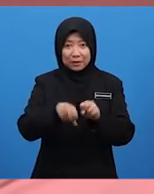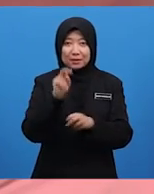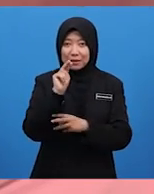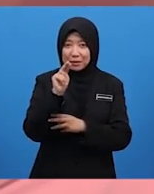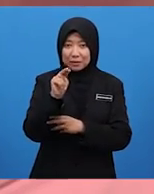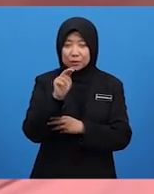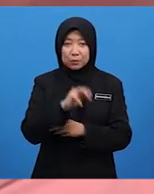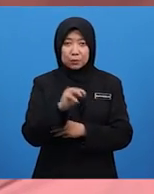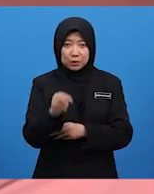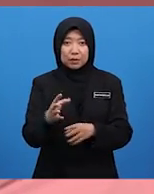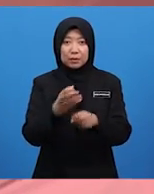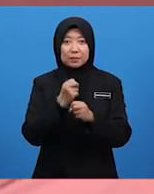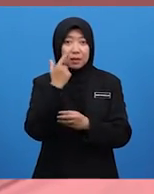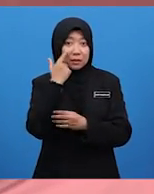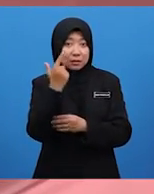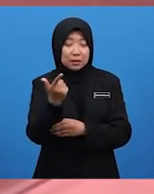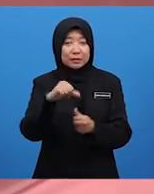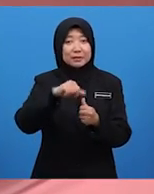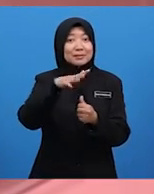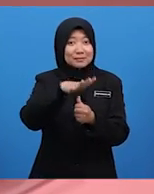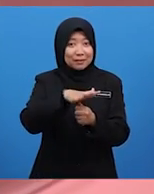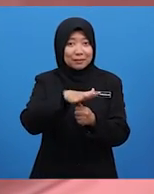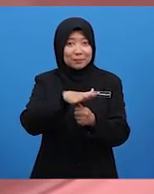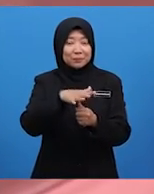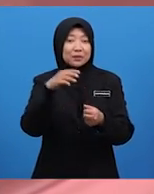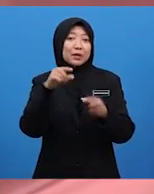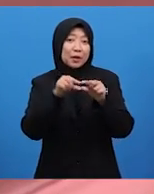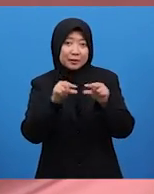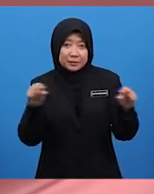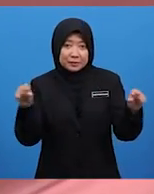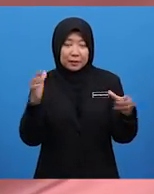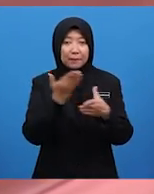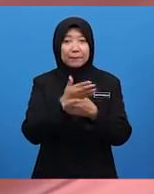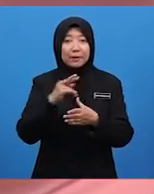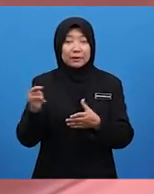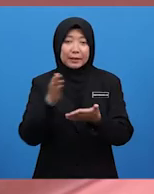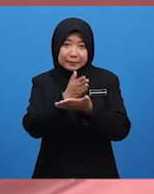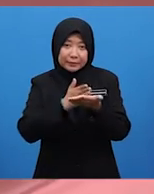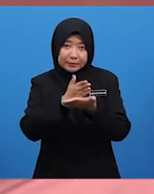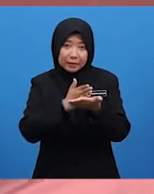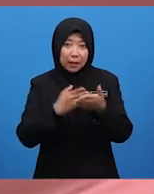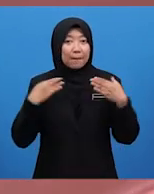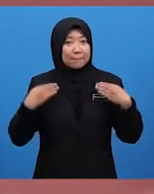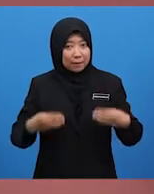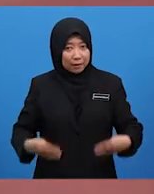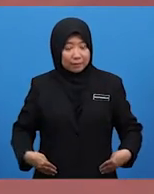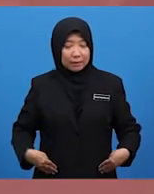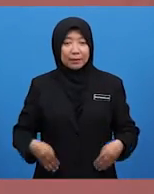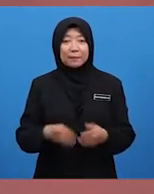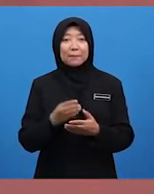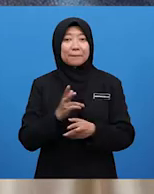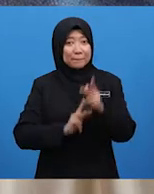murid dapat melihat kesan garisan pada bahagian tengah badan baju kurung